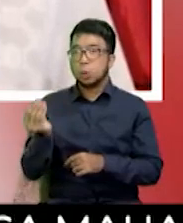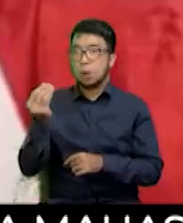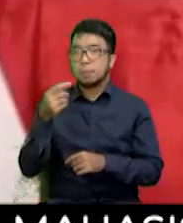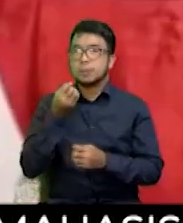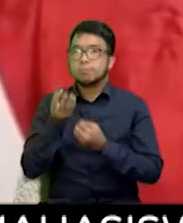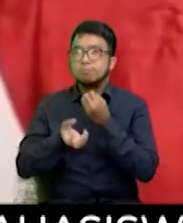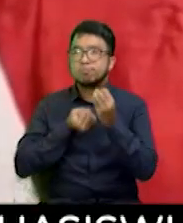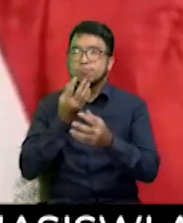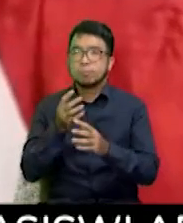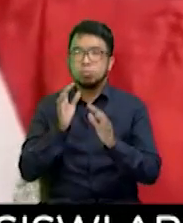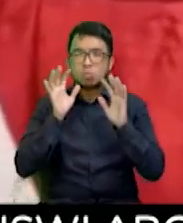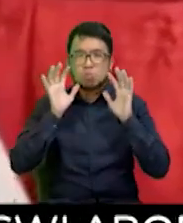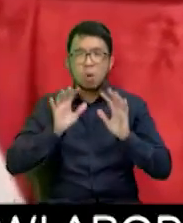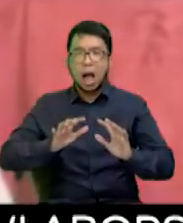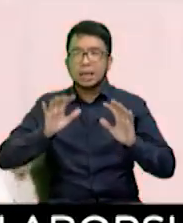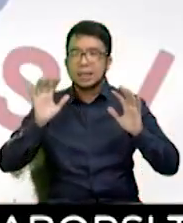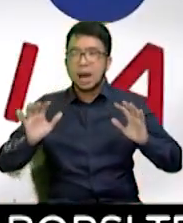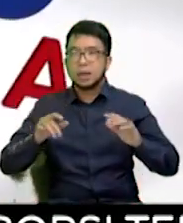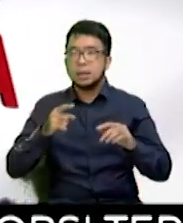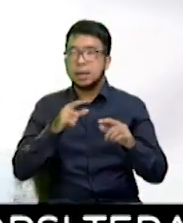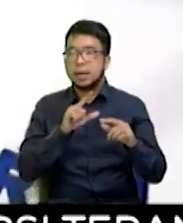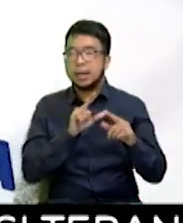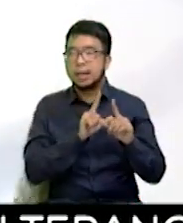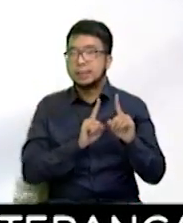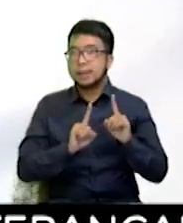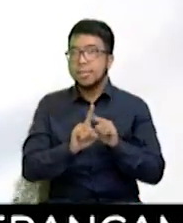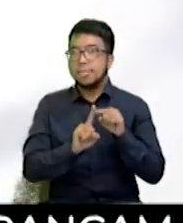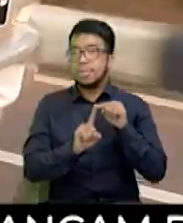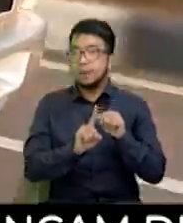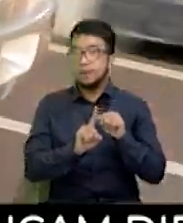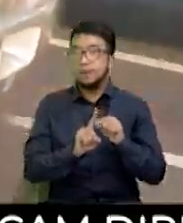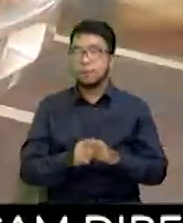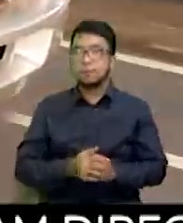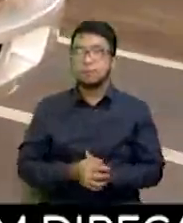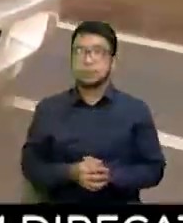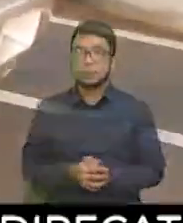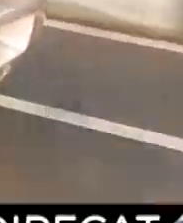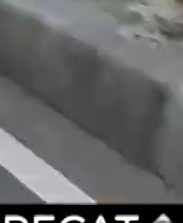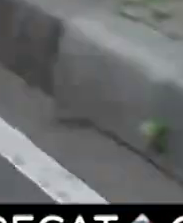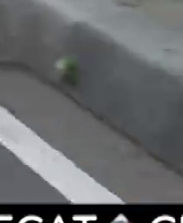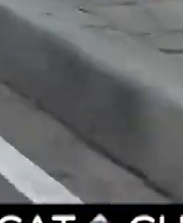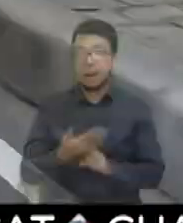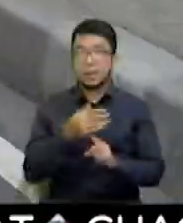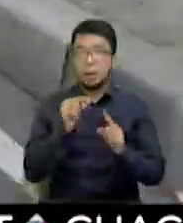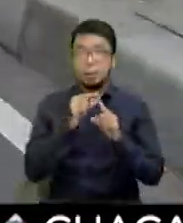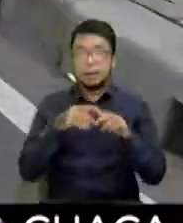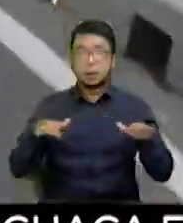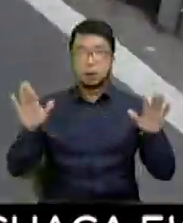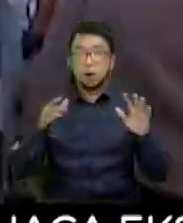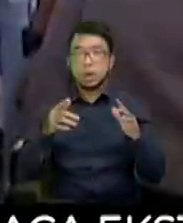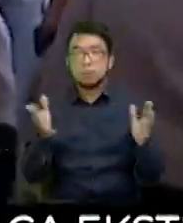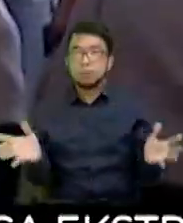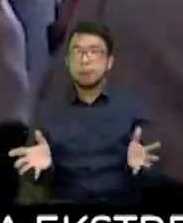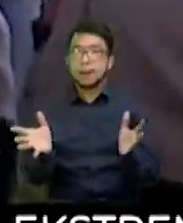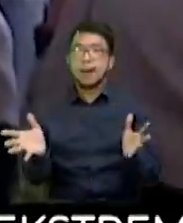dua kali lipat yang ada pada hari ini. Partai Perindo juga akan terus menjalankan program pemberdayaan masyarakat, memperkuat